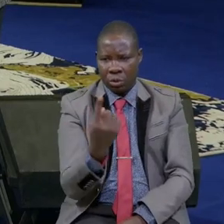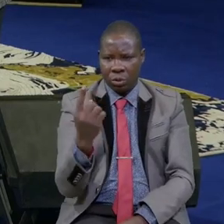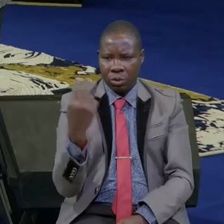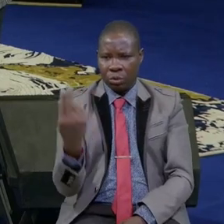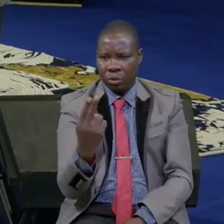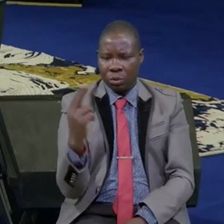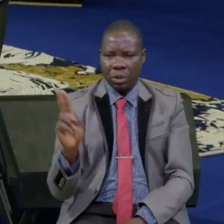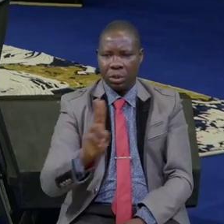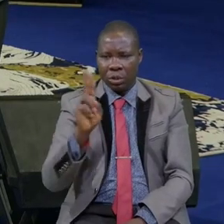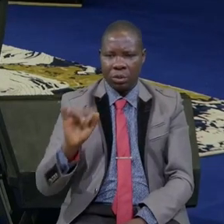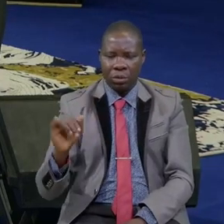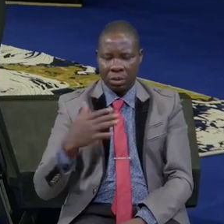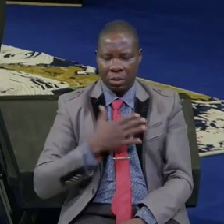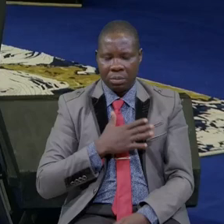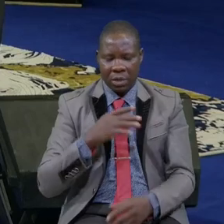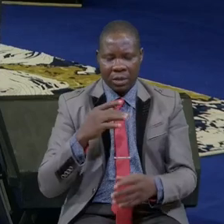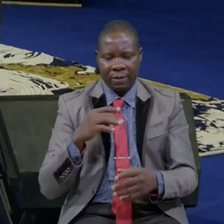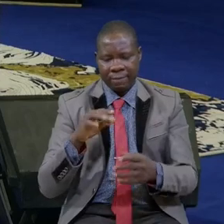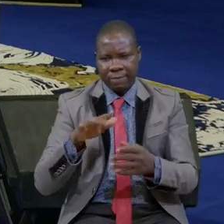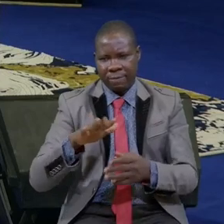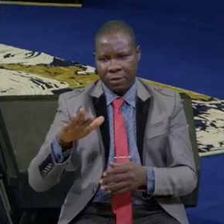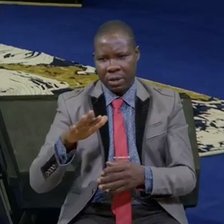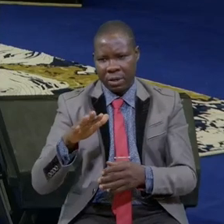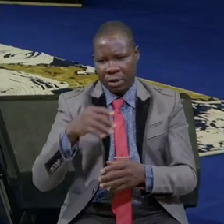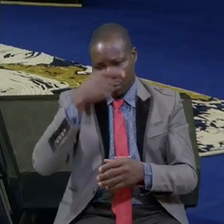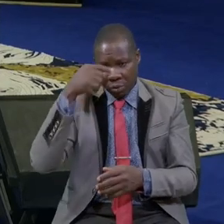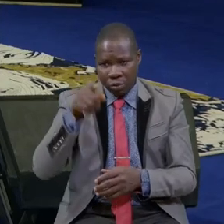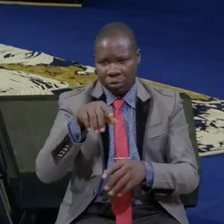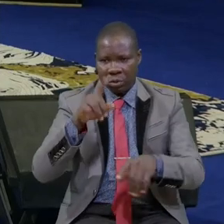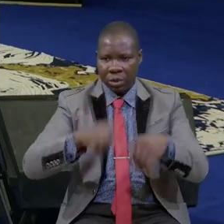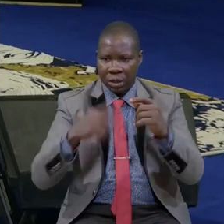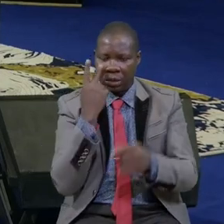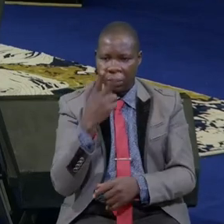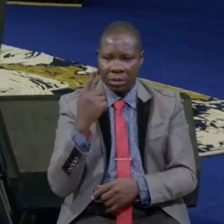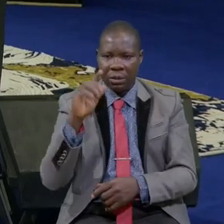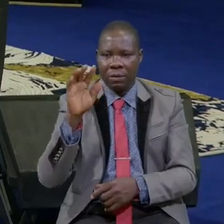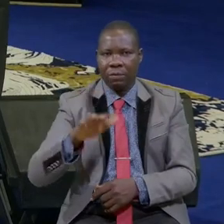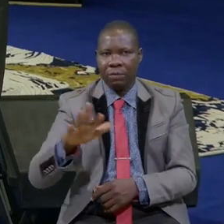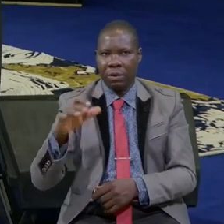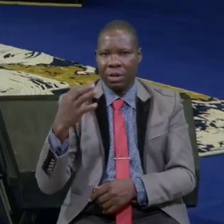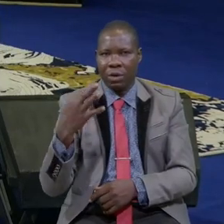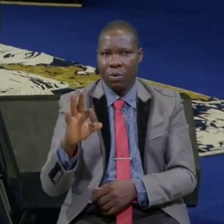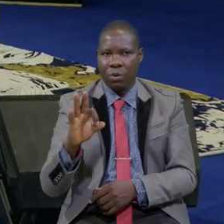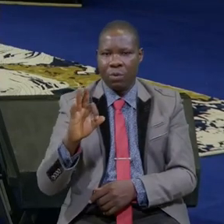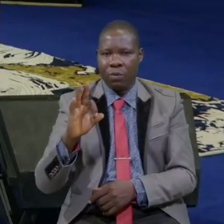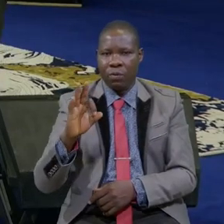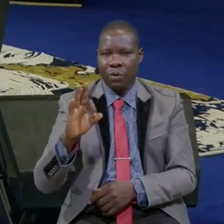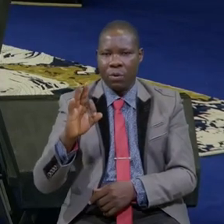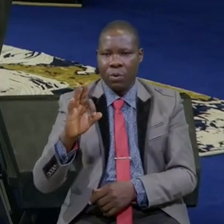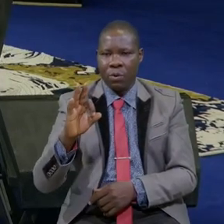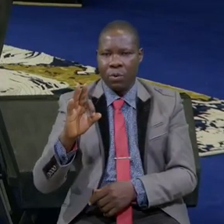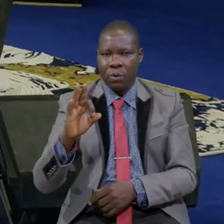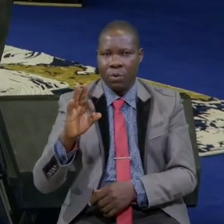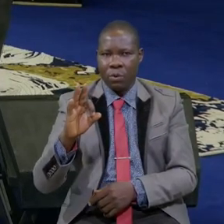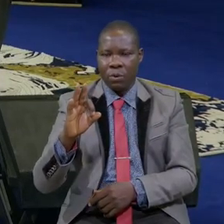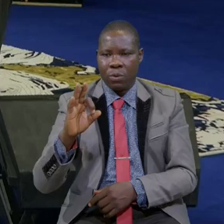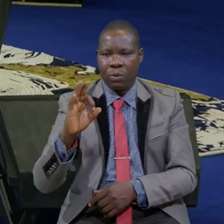bien sûr, en utilisant mon doigt, parce que tu ne peux pas voir son doigt, mais tu peux voir mon